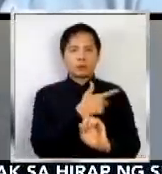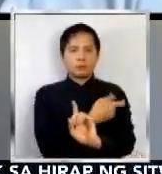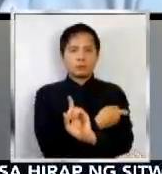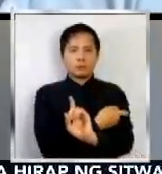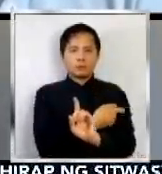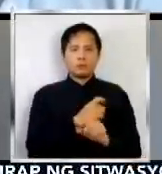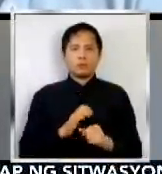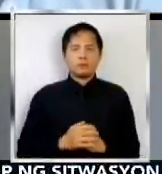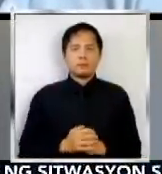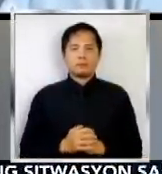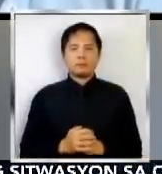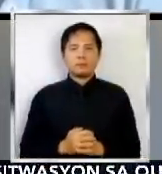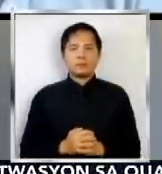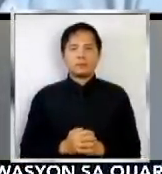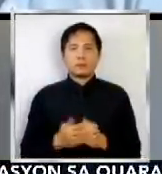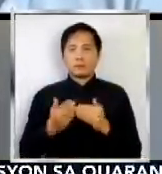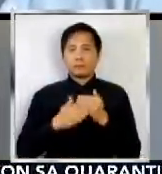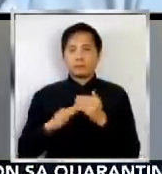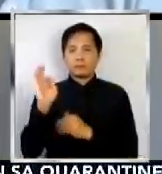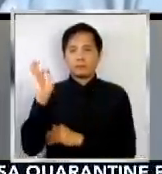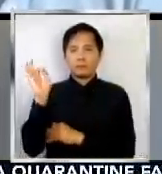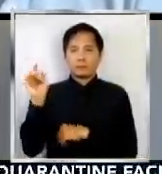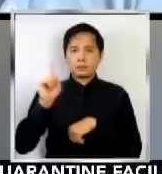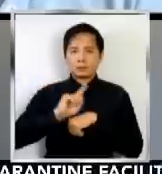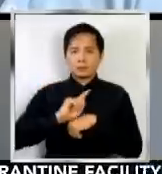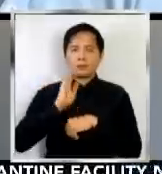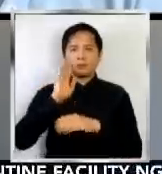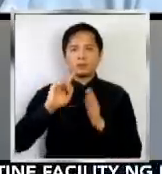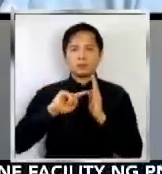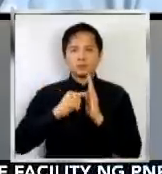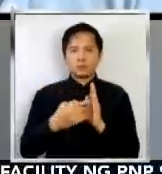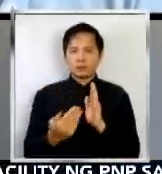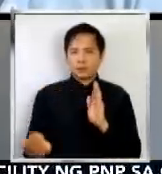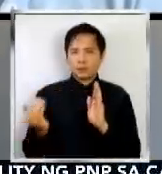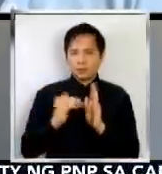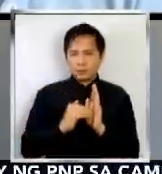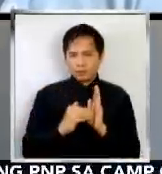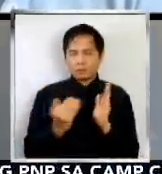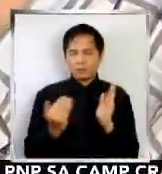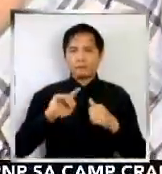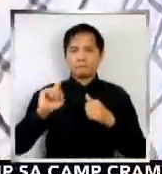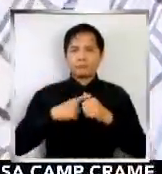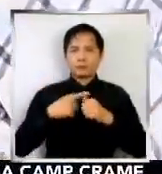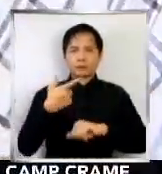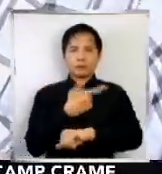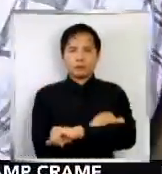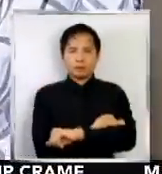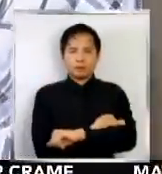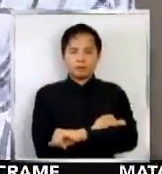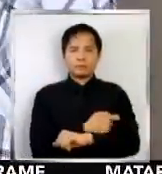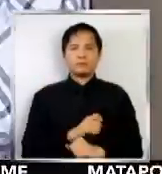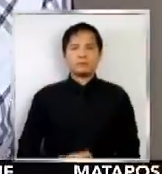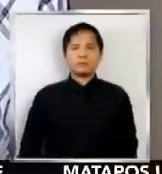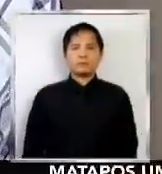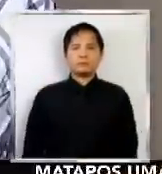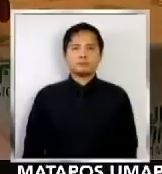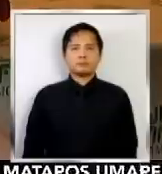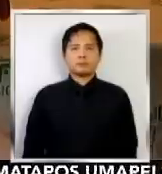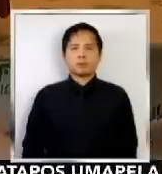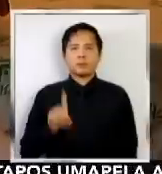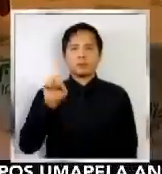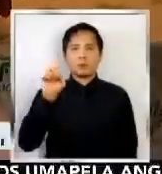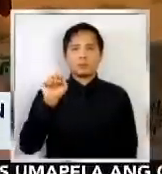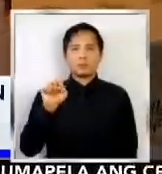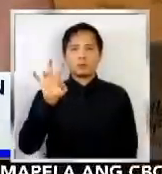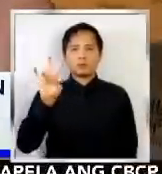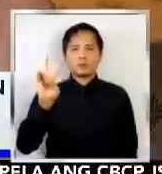After 90 days po, magsisimula po ulit tayo sa first dose of vaccination. 1.7 million ang healthcare